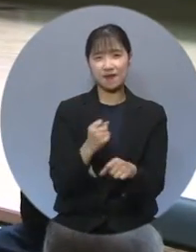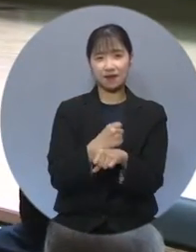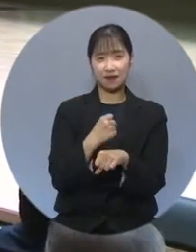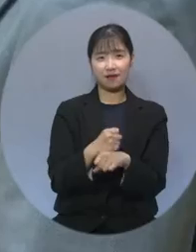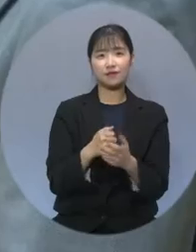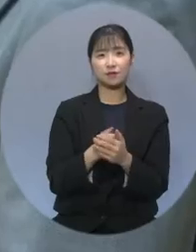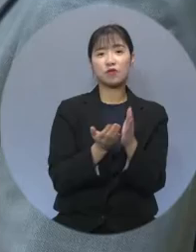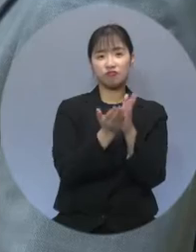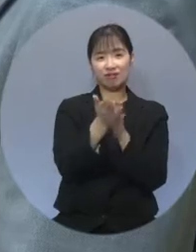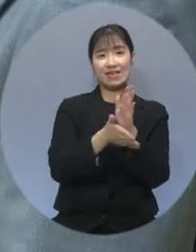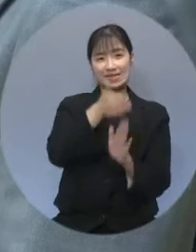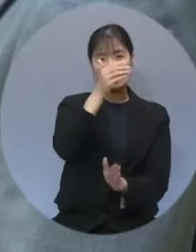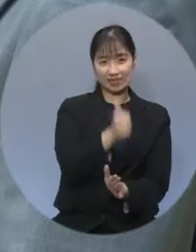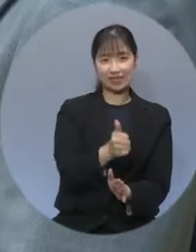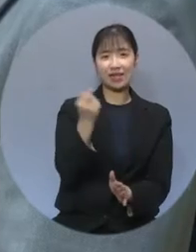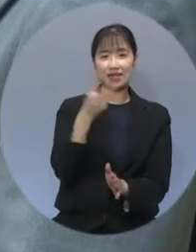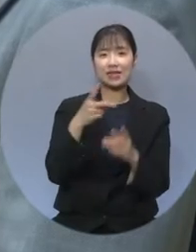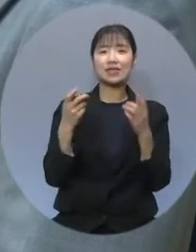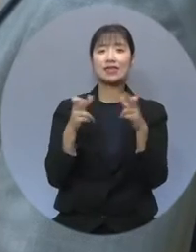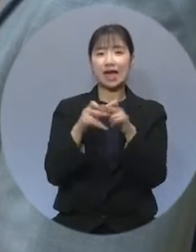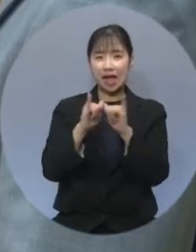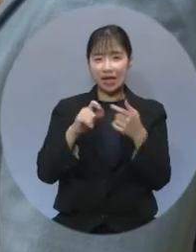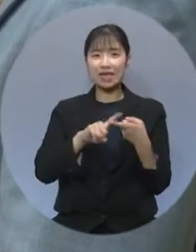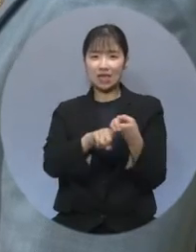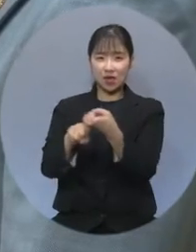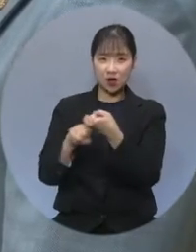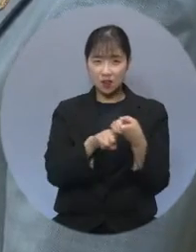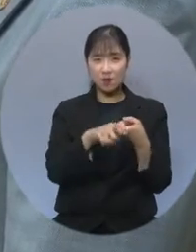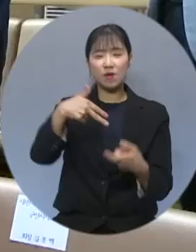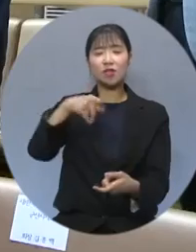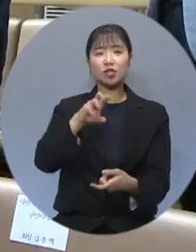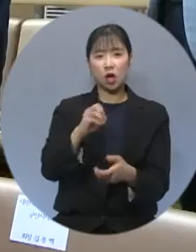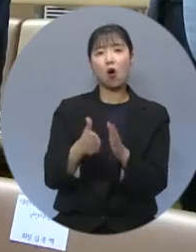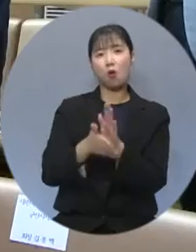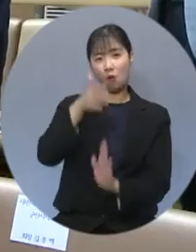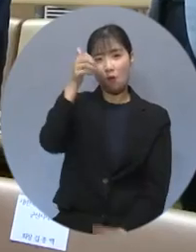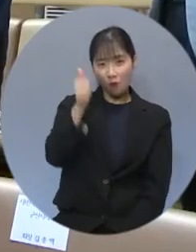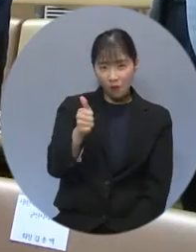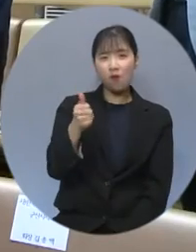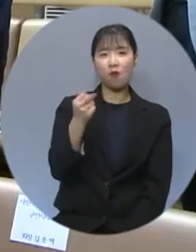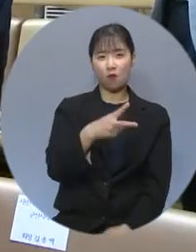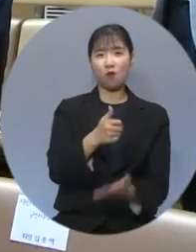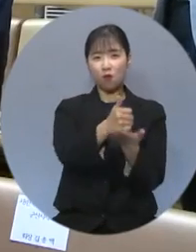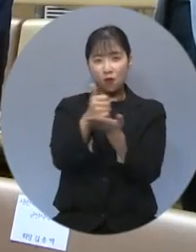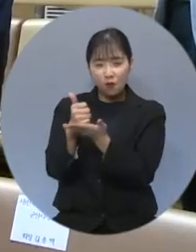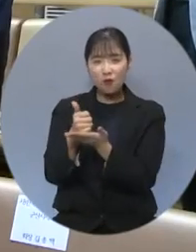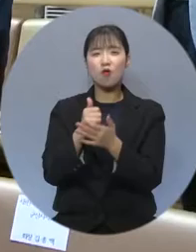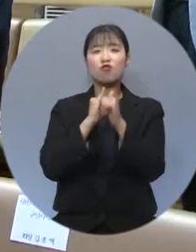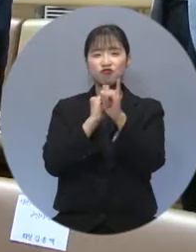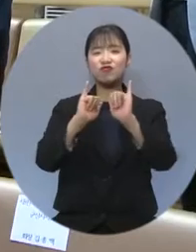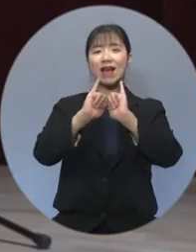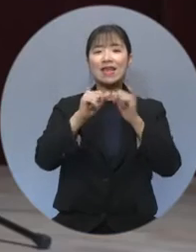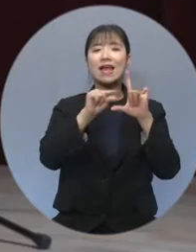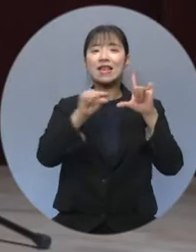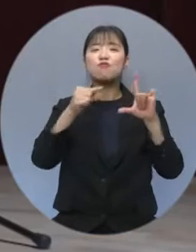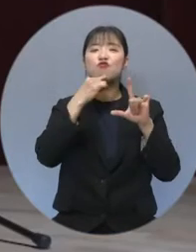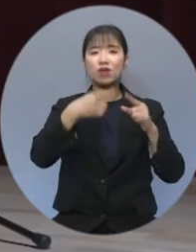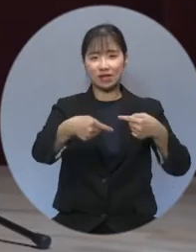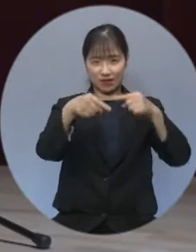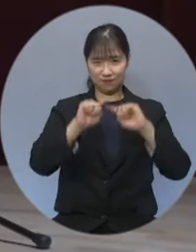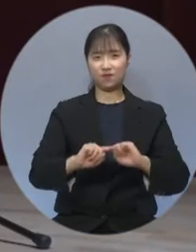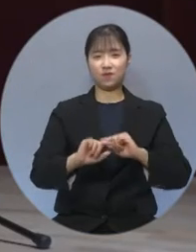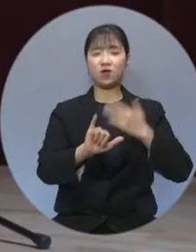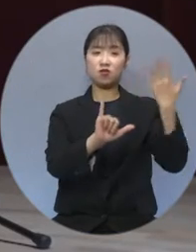강임준 군산시장, 군산시 장애인연합회 정경섭 회장 등 내빈과 수상자 일부만이 참석했으며